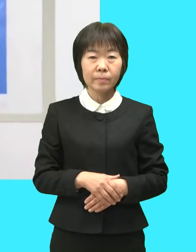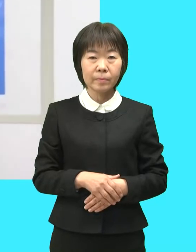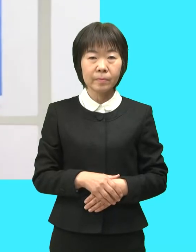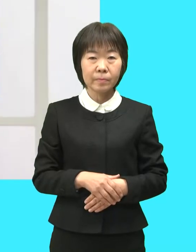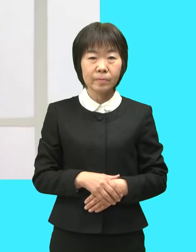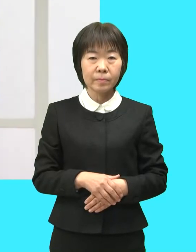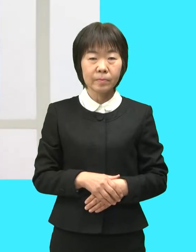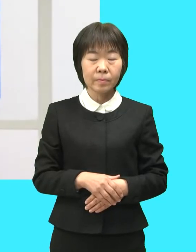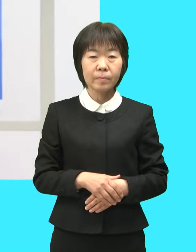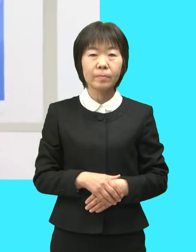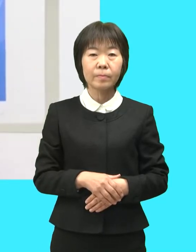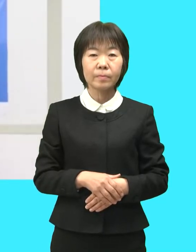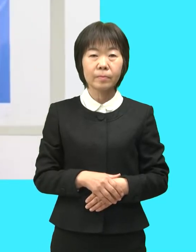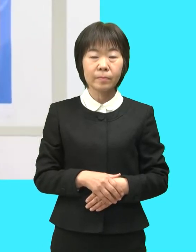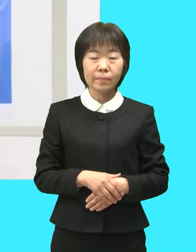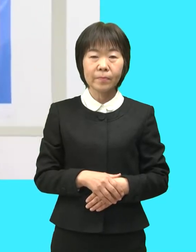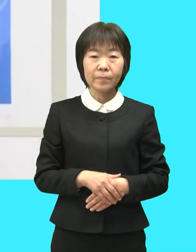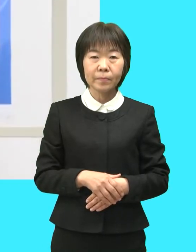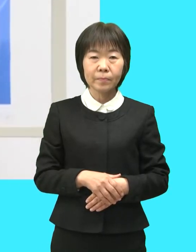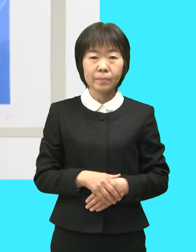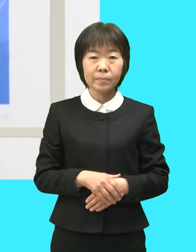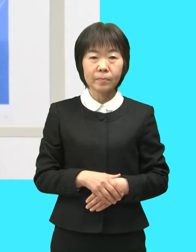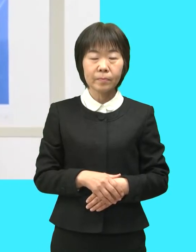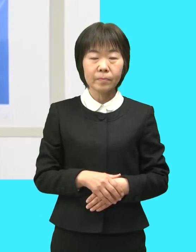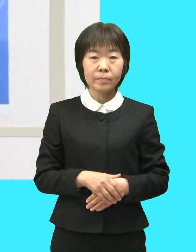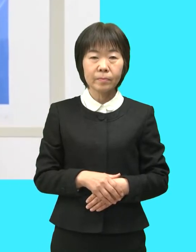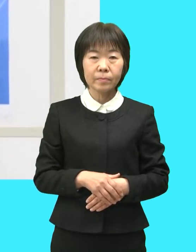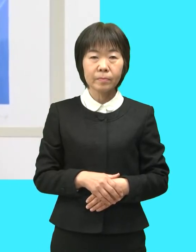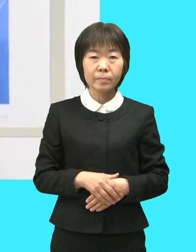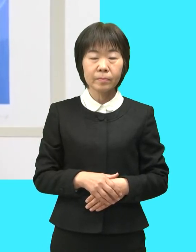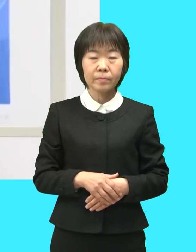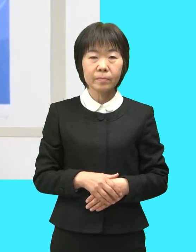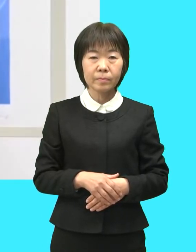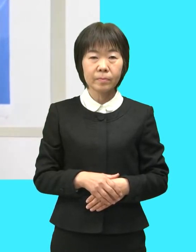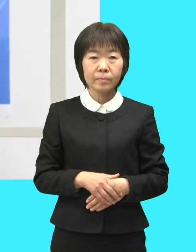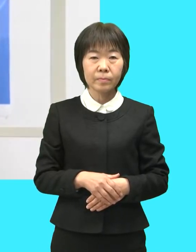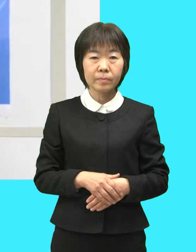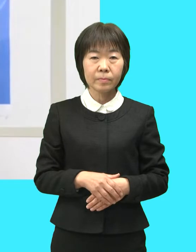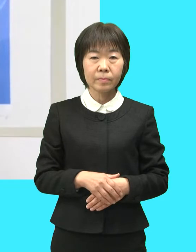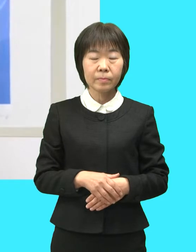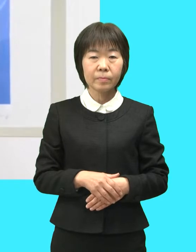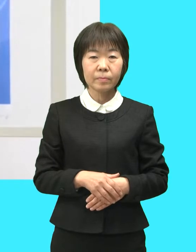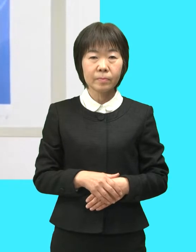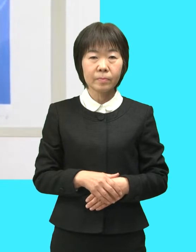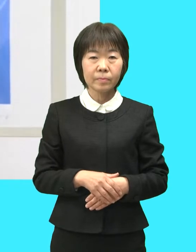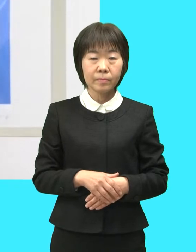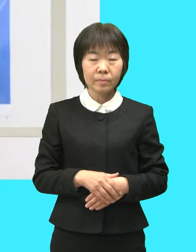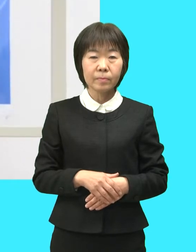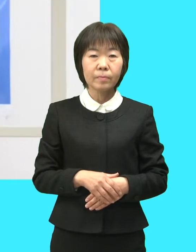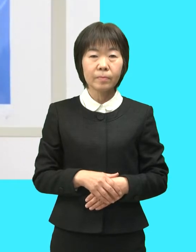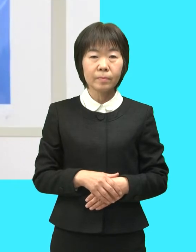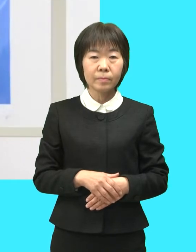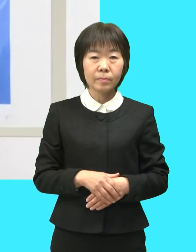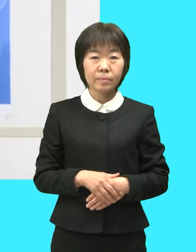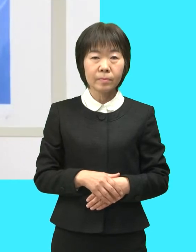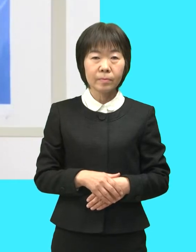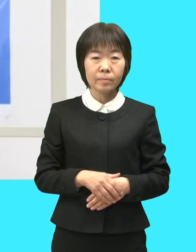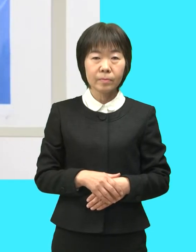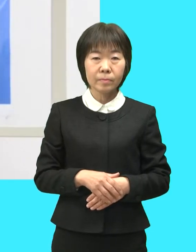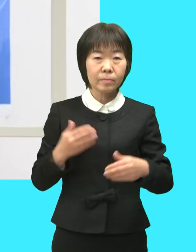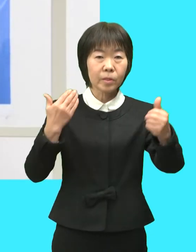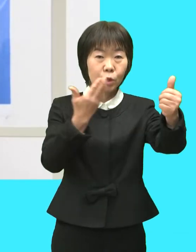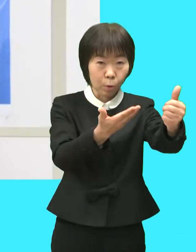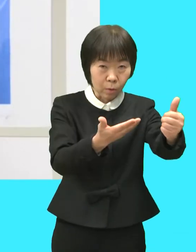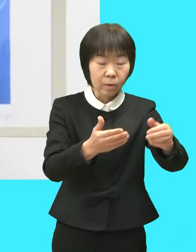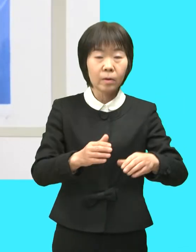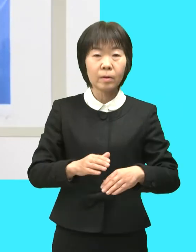社名とお名前をおっしゃってから発言をお願いいたします。ご質問ございますか。窓から週刊ですね。テレビ福島さん。 テレビ福